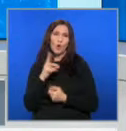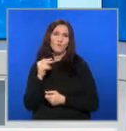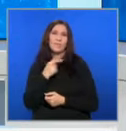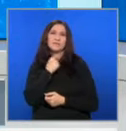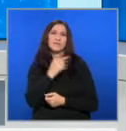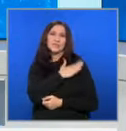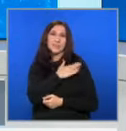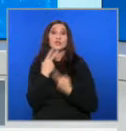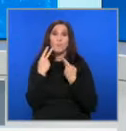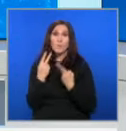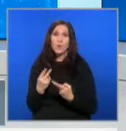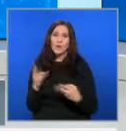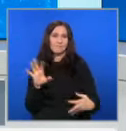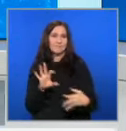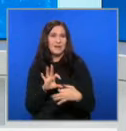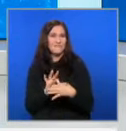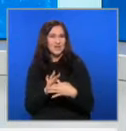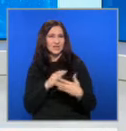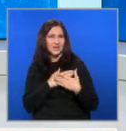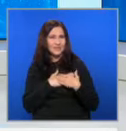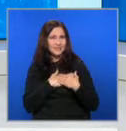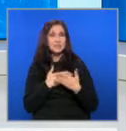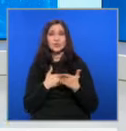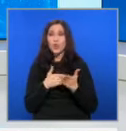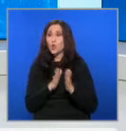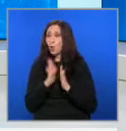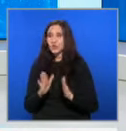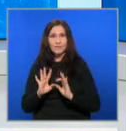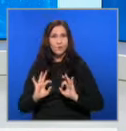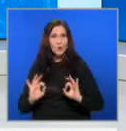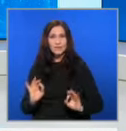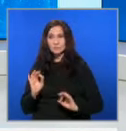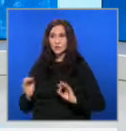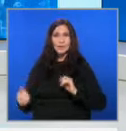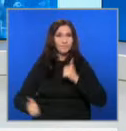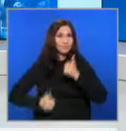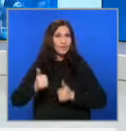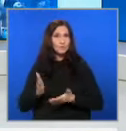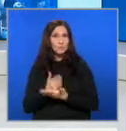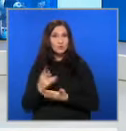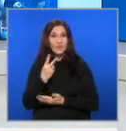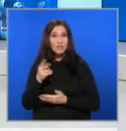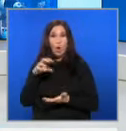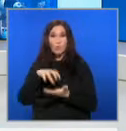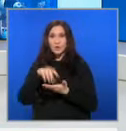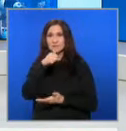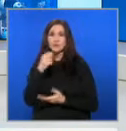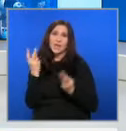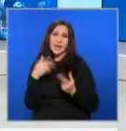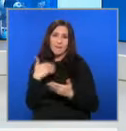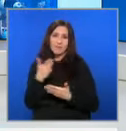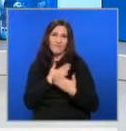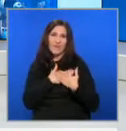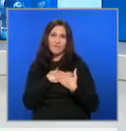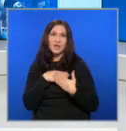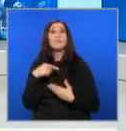Левски и ЦСКА, но ще погледнем към привържениците, защото вече окончателно е ясно, че дербито между двата отбора в събота ще се играе пред фенове и